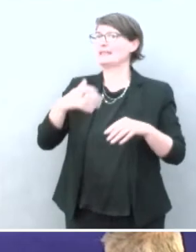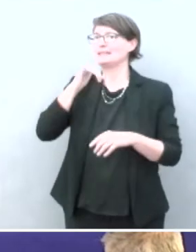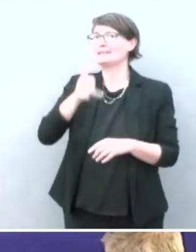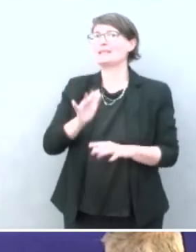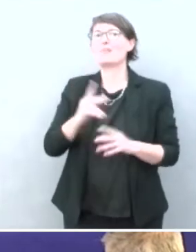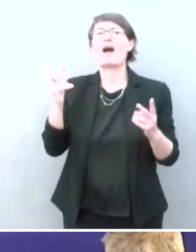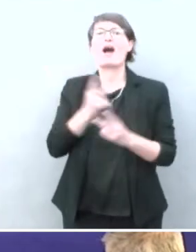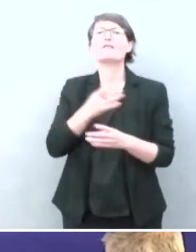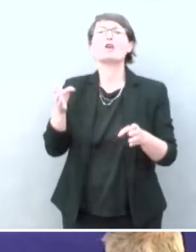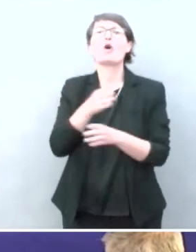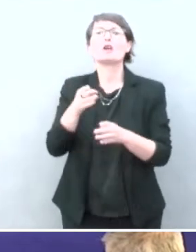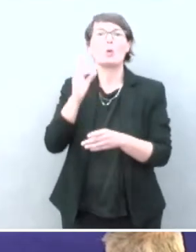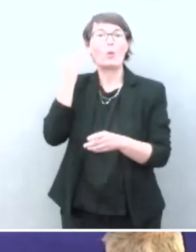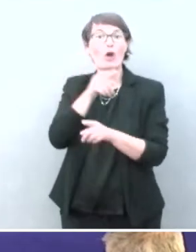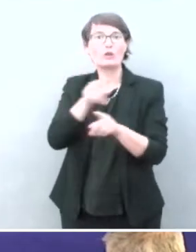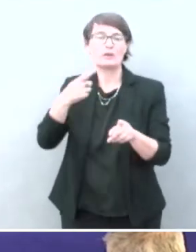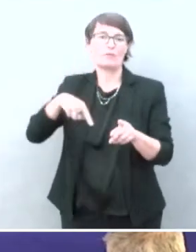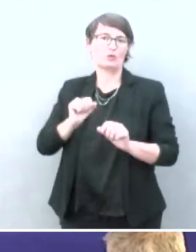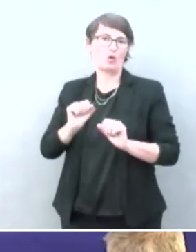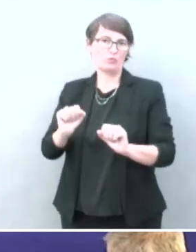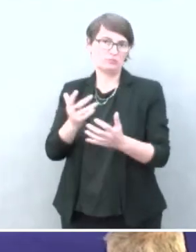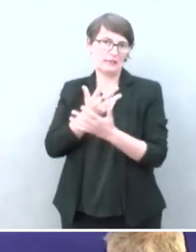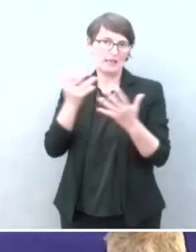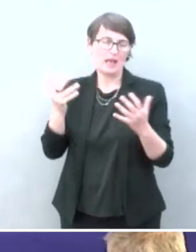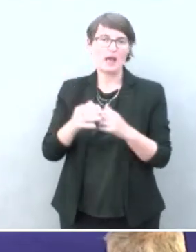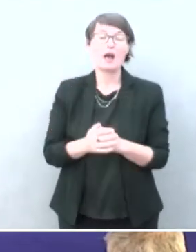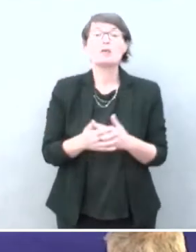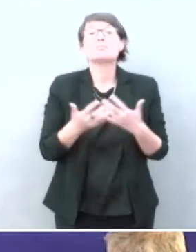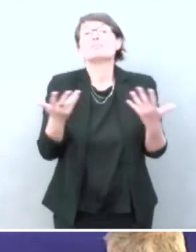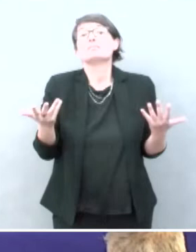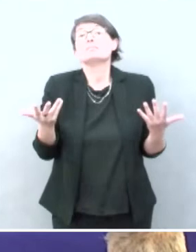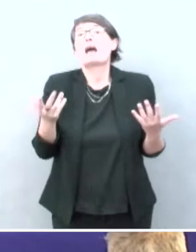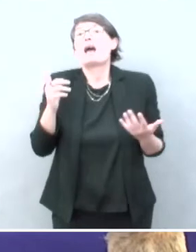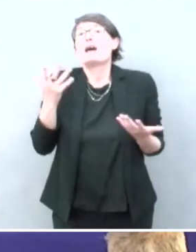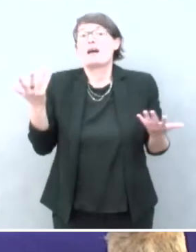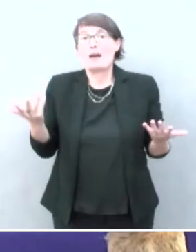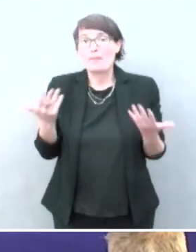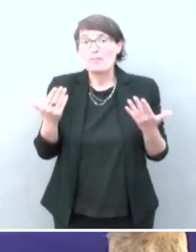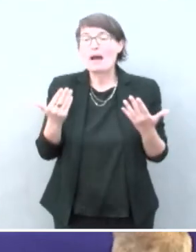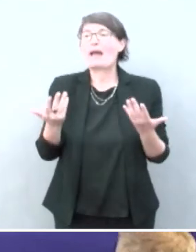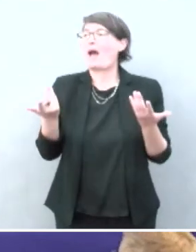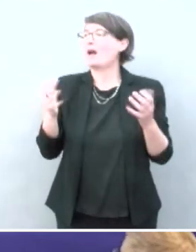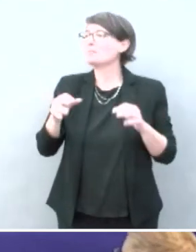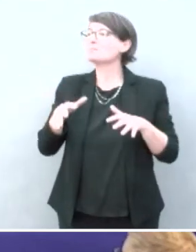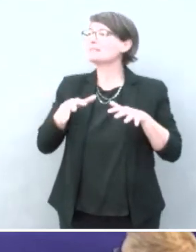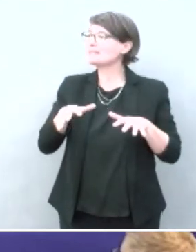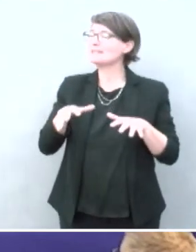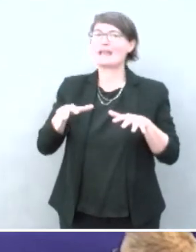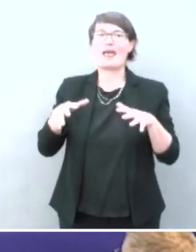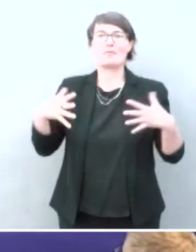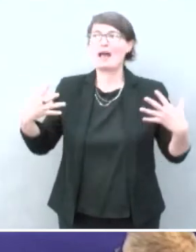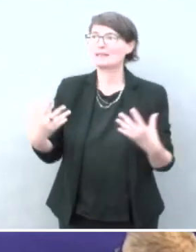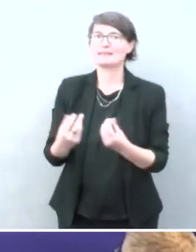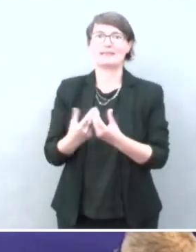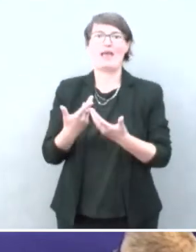fa contraffazioni. Certo. Dopodiché, se c'è un qualche sistema che è organizzato per agevolare le contraffazioni,